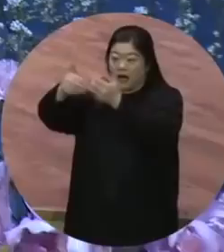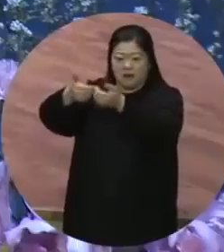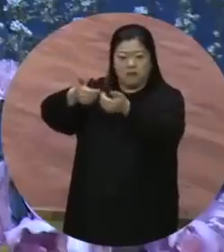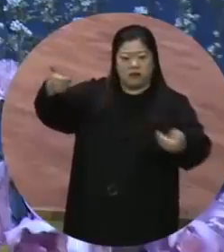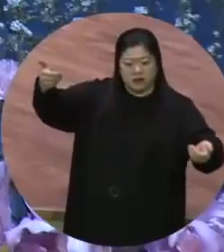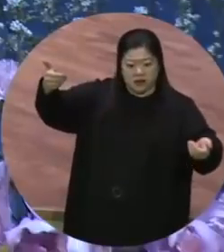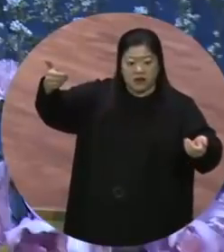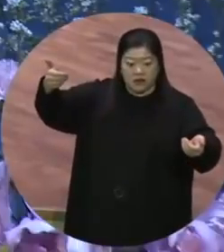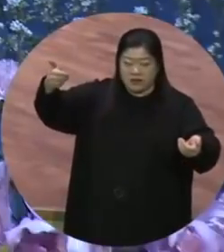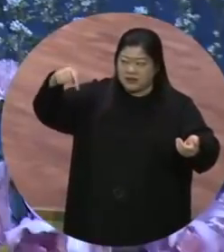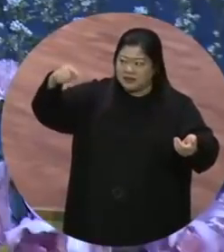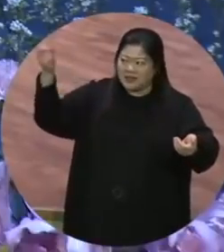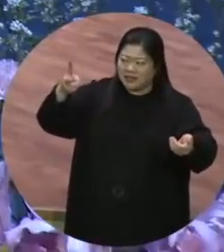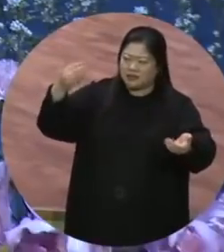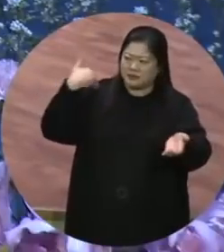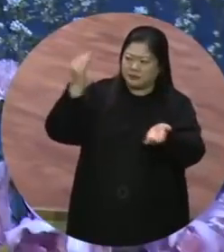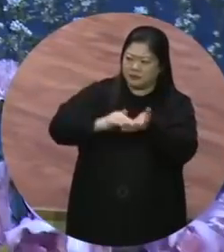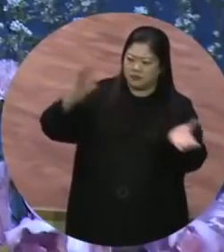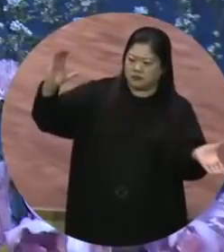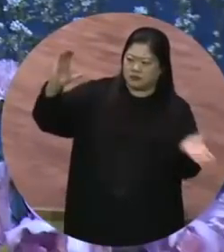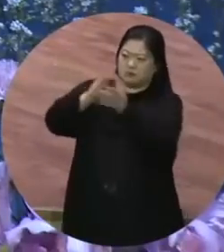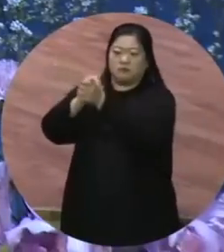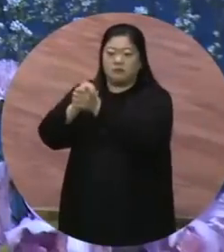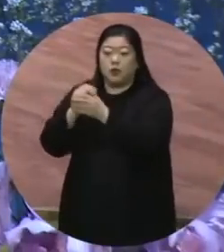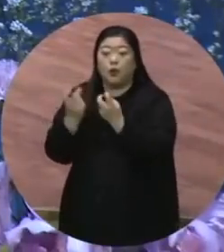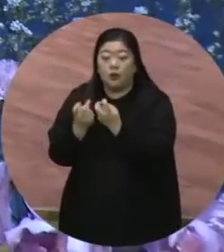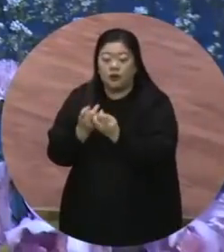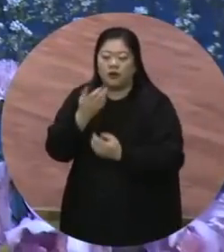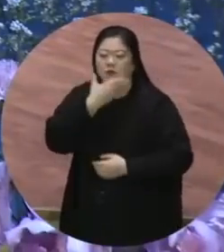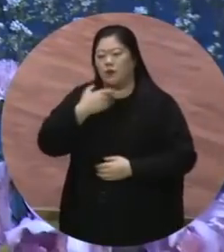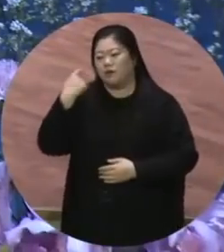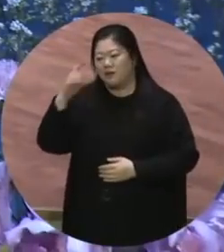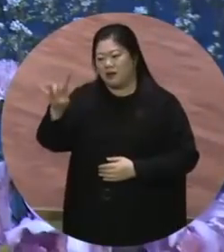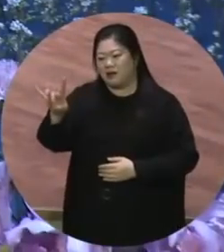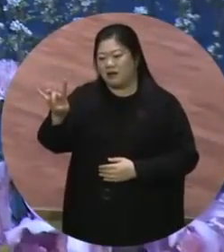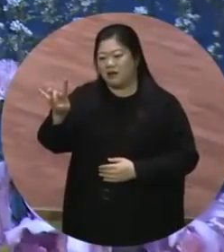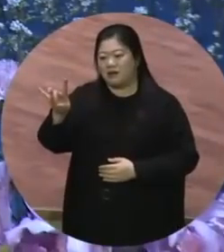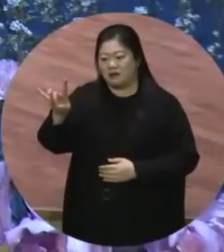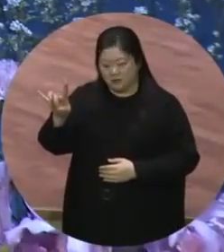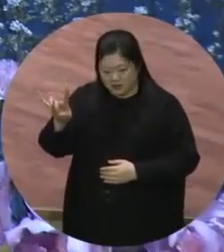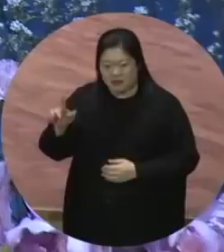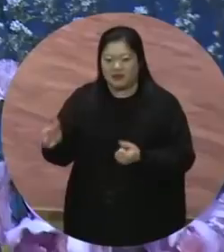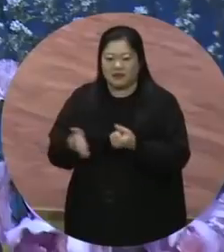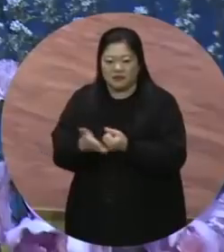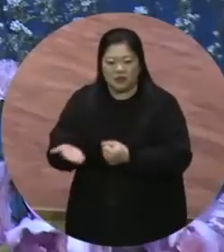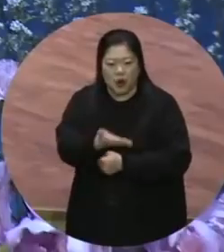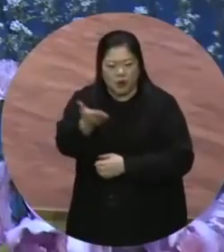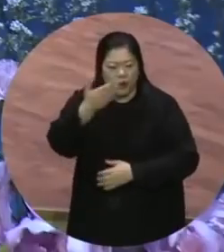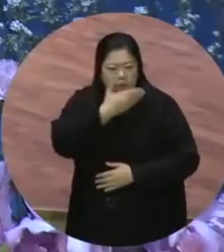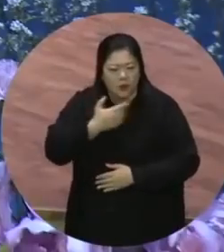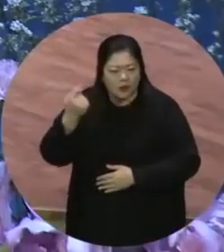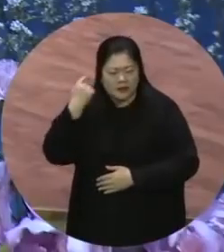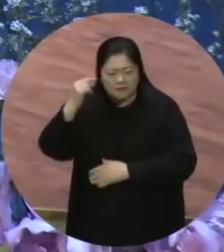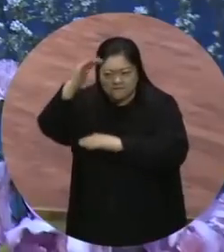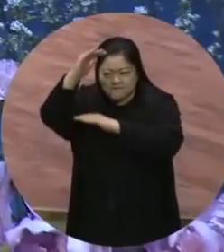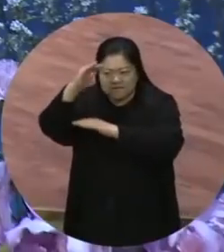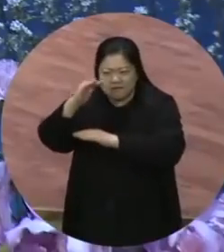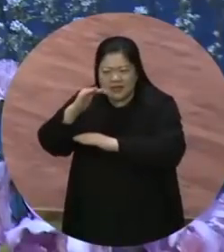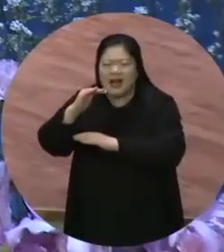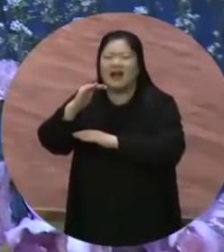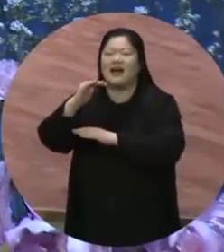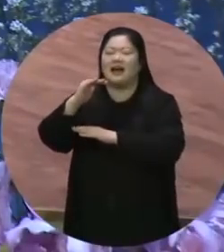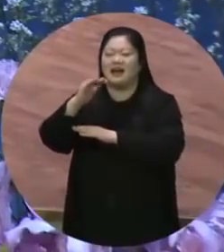길이 담겨져 있는 이 복음이기 때문에 그렇다. 오늘부터 시작되는 로마서 강의 설교를